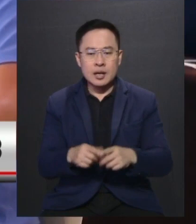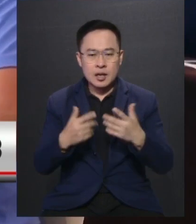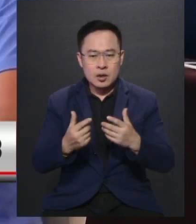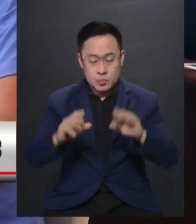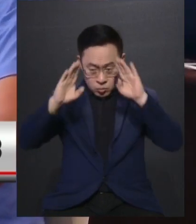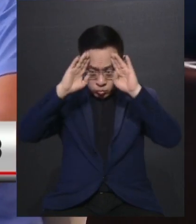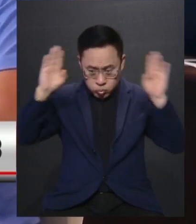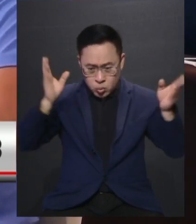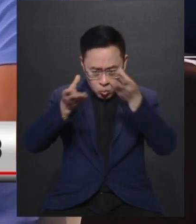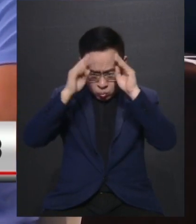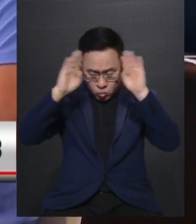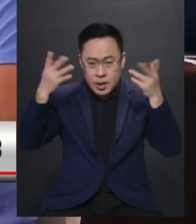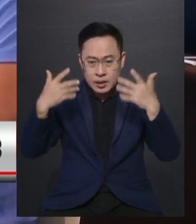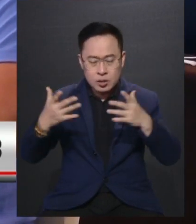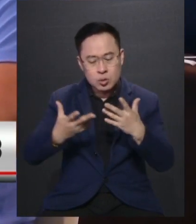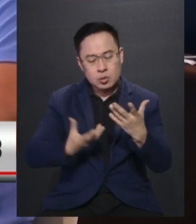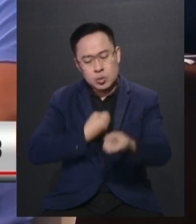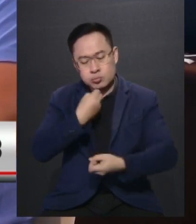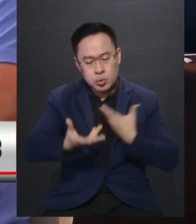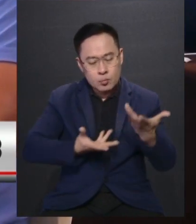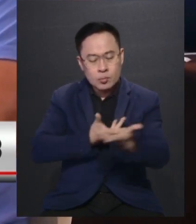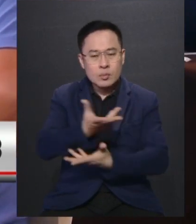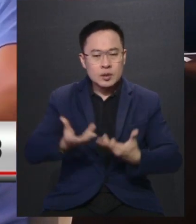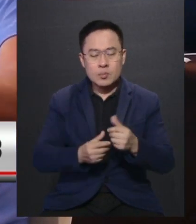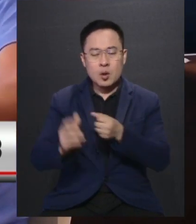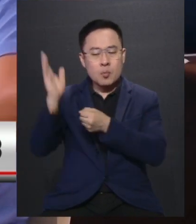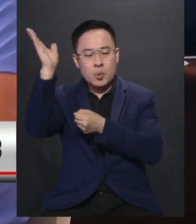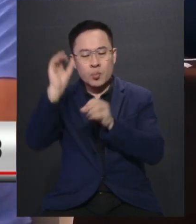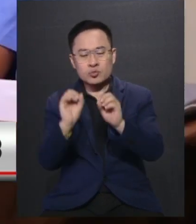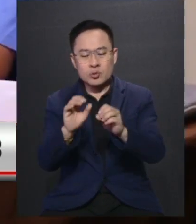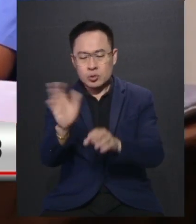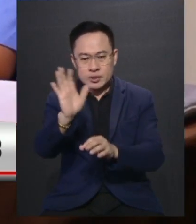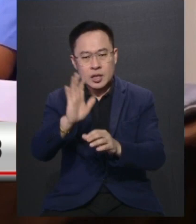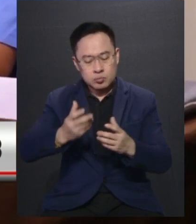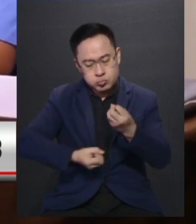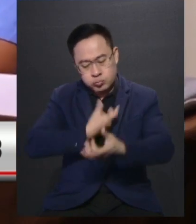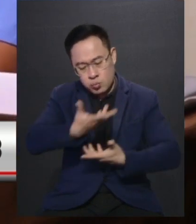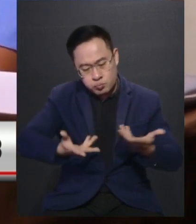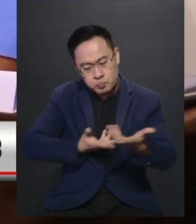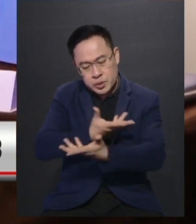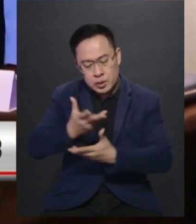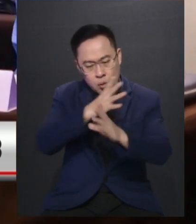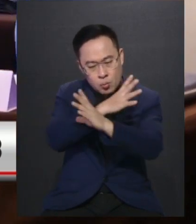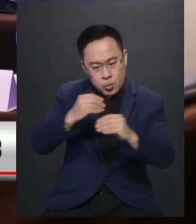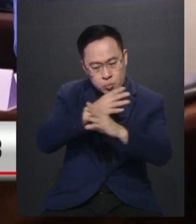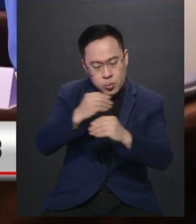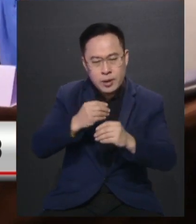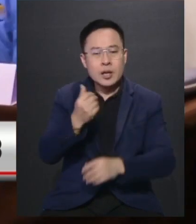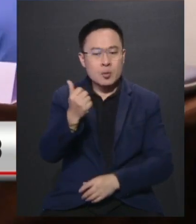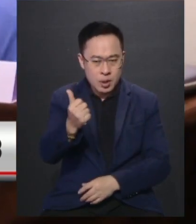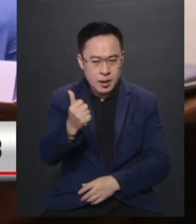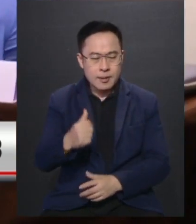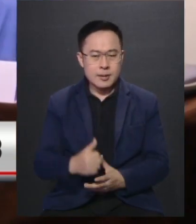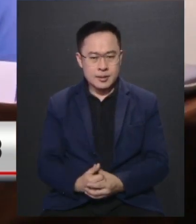การณ์ทั้งในสนามแล้วก็นอกสนามมากมายก็จะมาแลกเปลี่ยนกันกับโค้ชแล้วก็วิทยากรเพื่อให้เกิดการเรียนรู้ที่ดีที่สุด